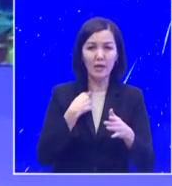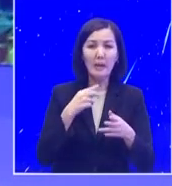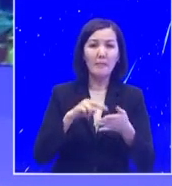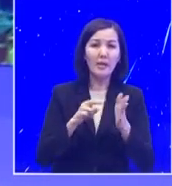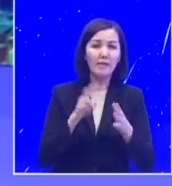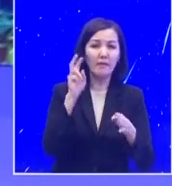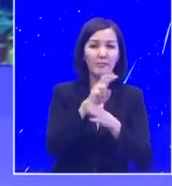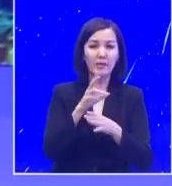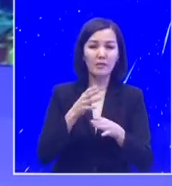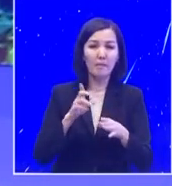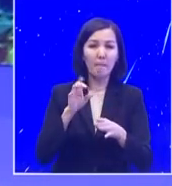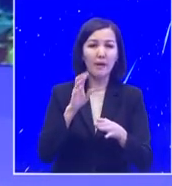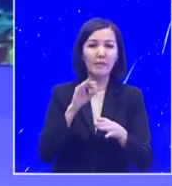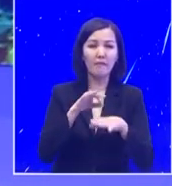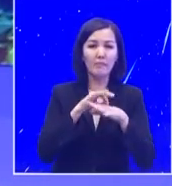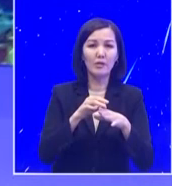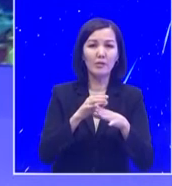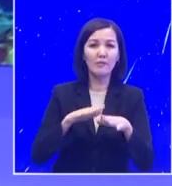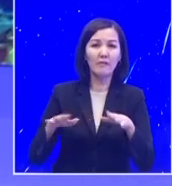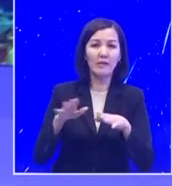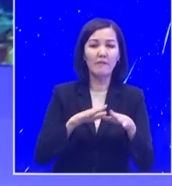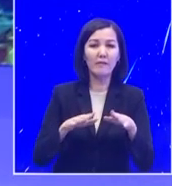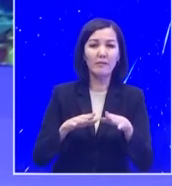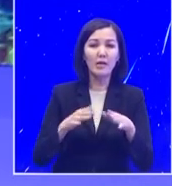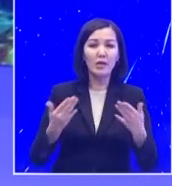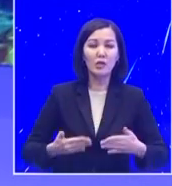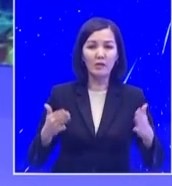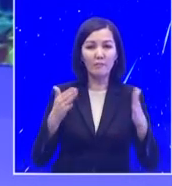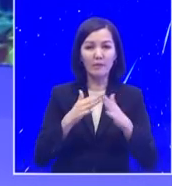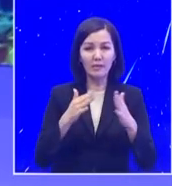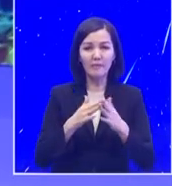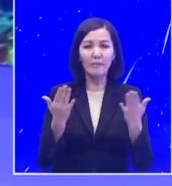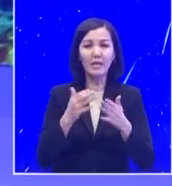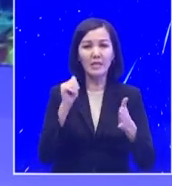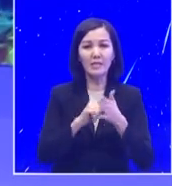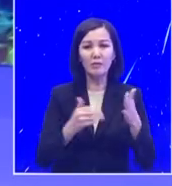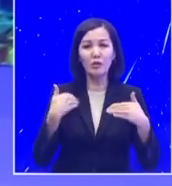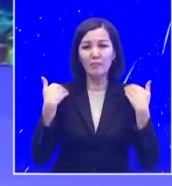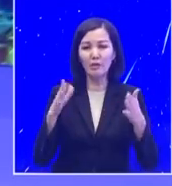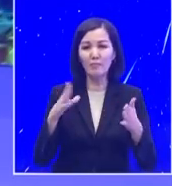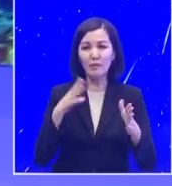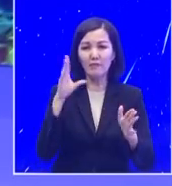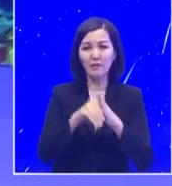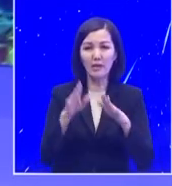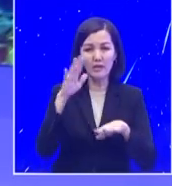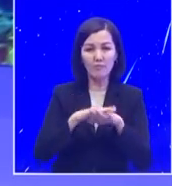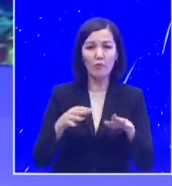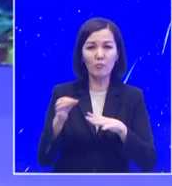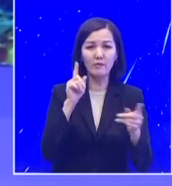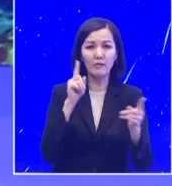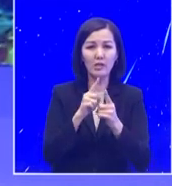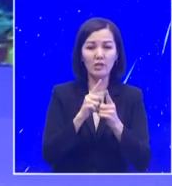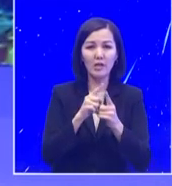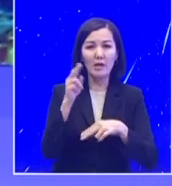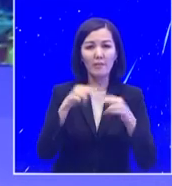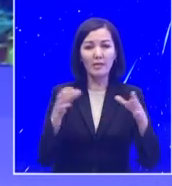Плановый объезд Аманды Кабаталова прошел по дворовым площадкам и жилым массивам. Какие замечания и предложения были внесены акимом области на